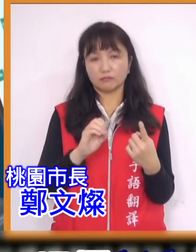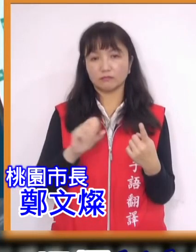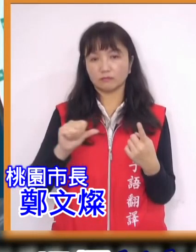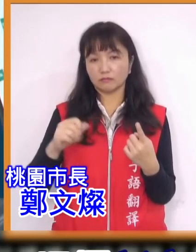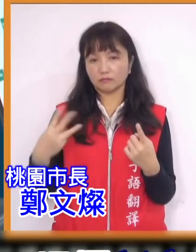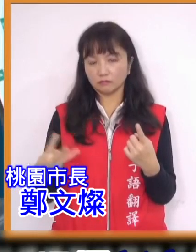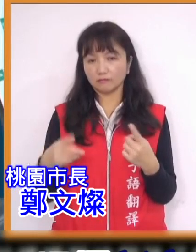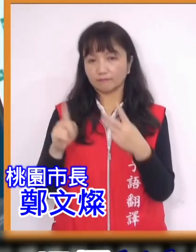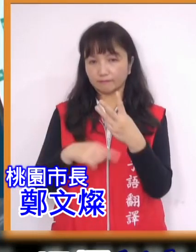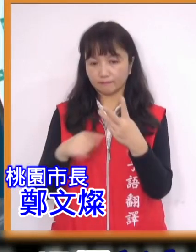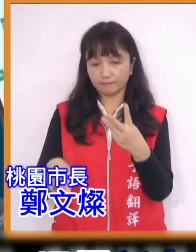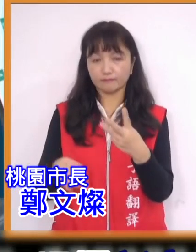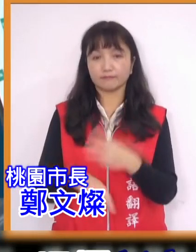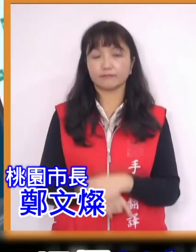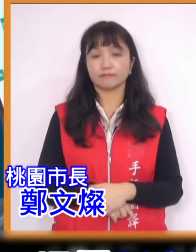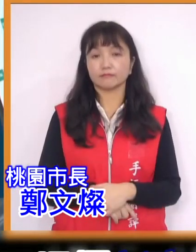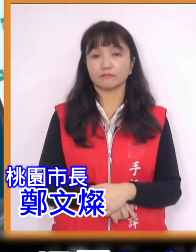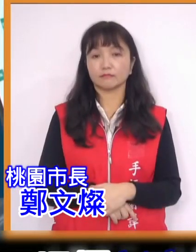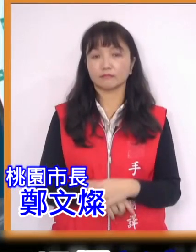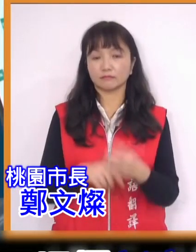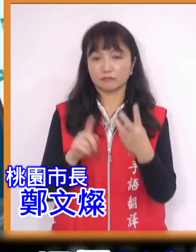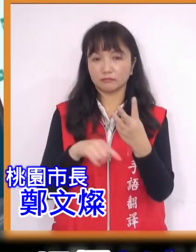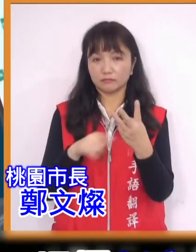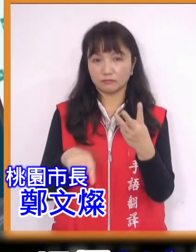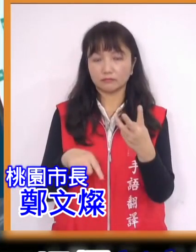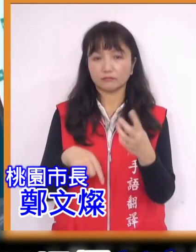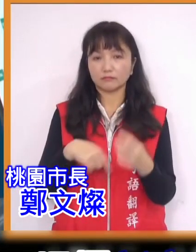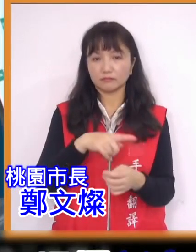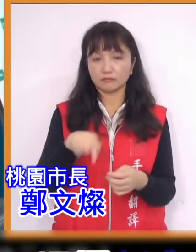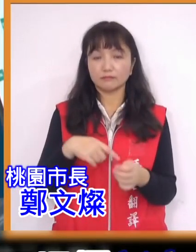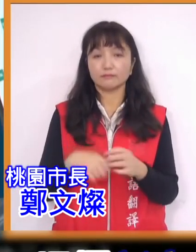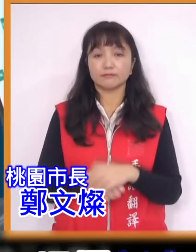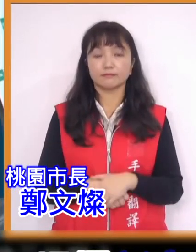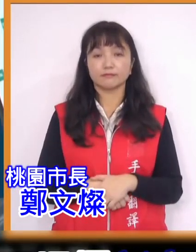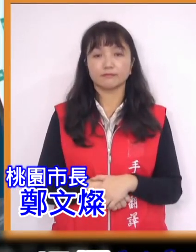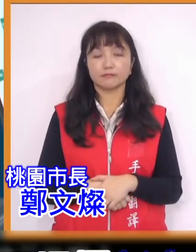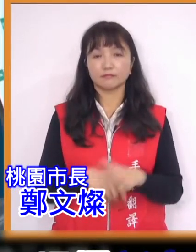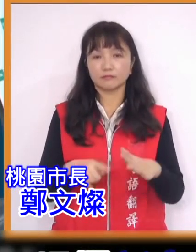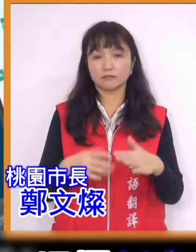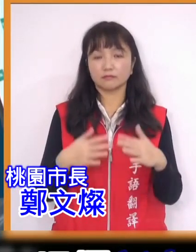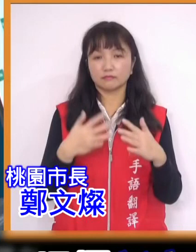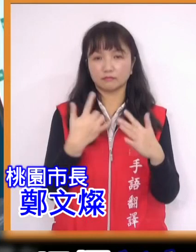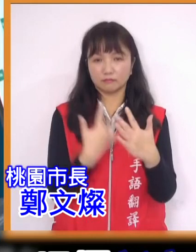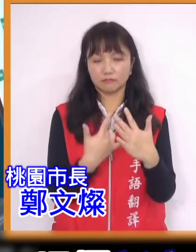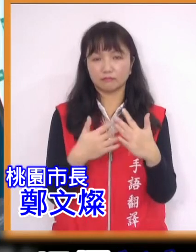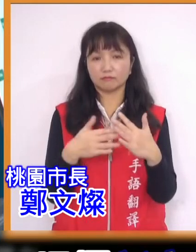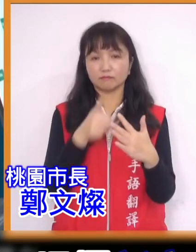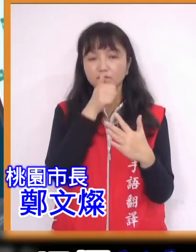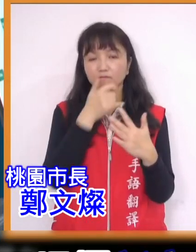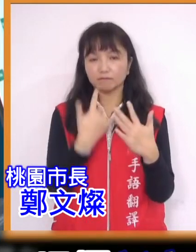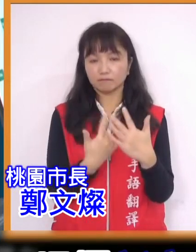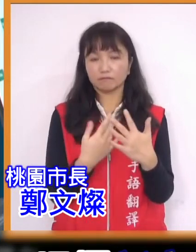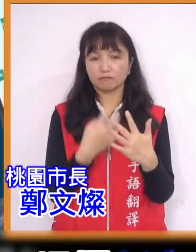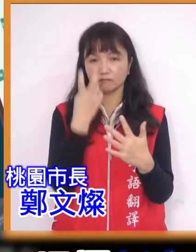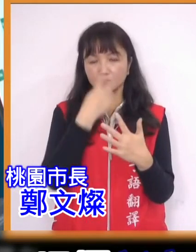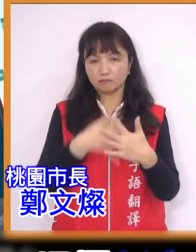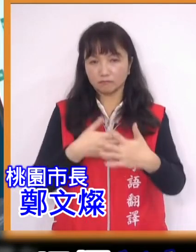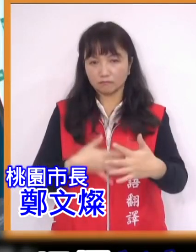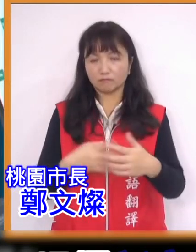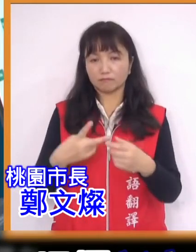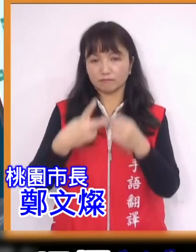位。那这三位呢，我们在这个居隔的时候的二采，那么确定